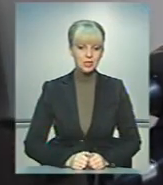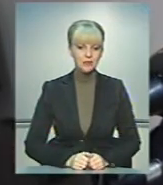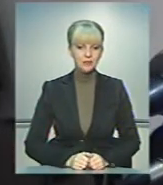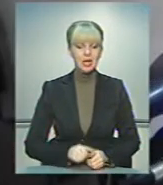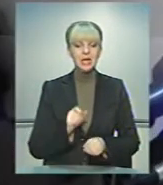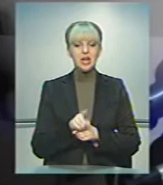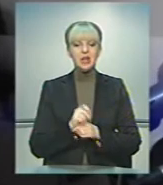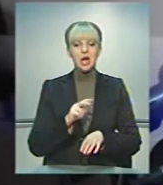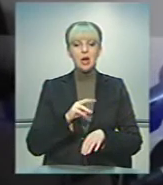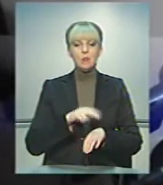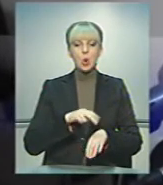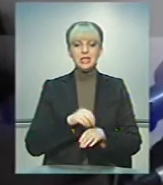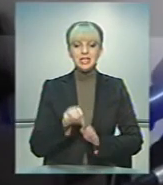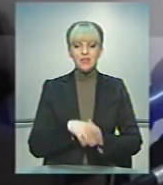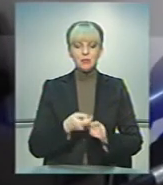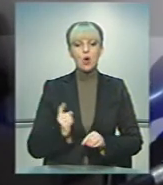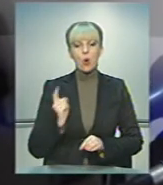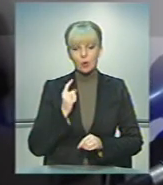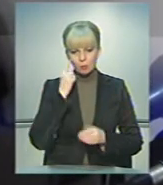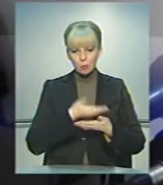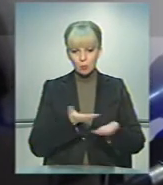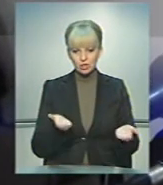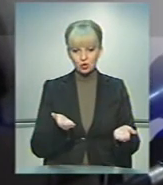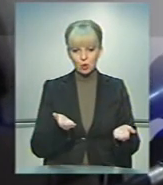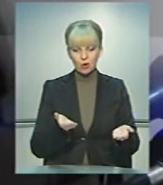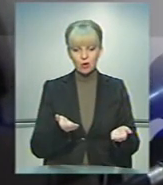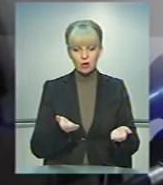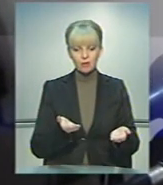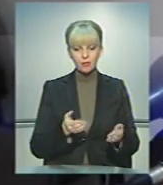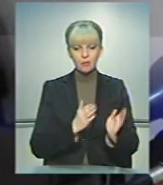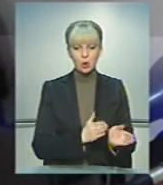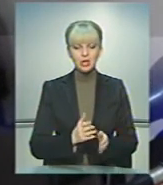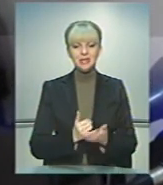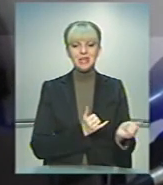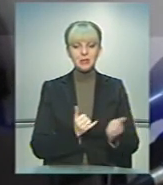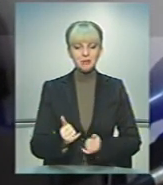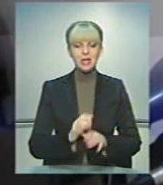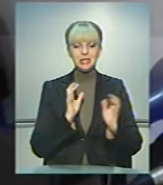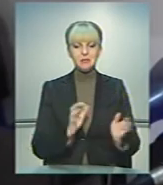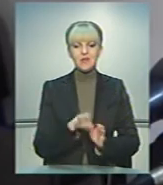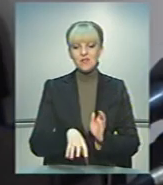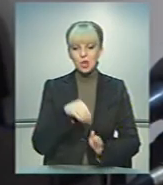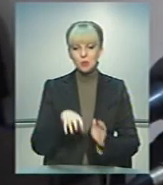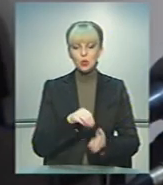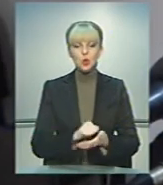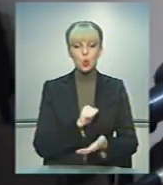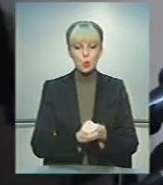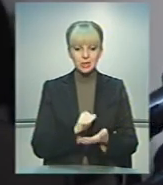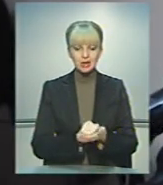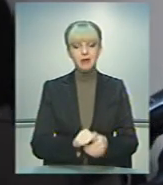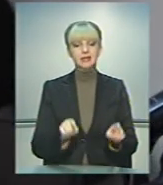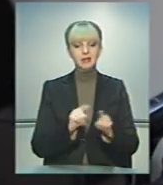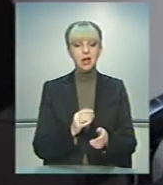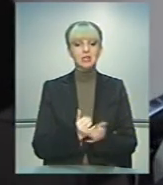Завдання поліції на виборах – це охорона публічного порядку, забезпечення збереження виборчої документації, а